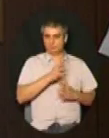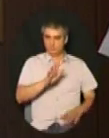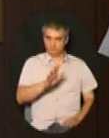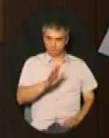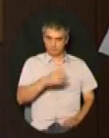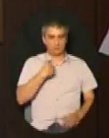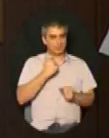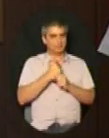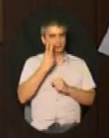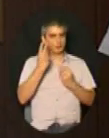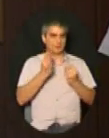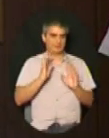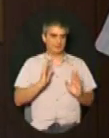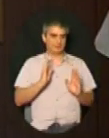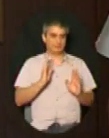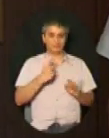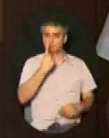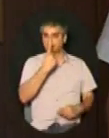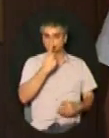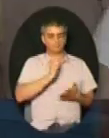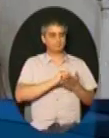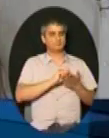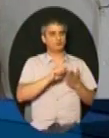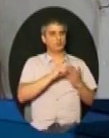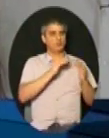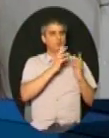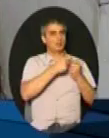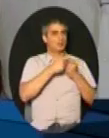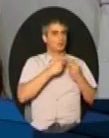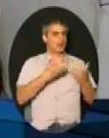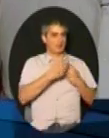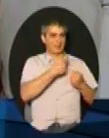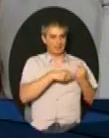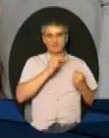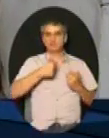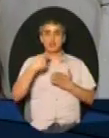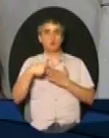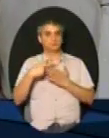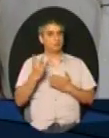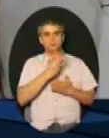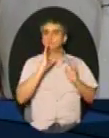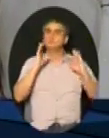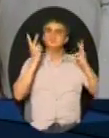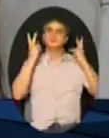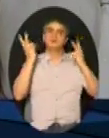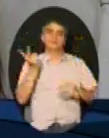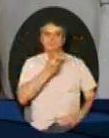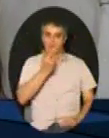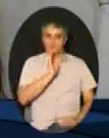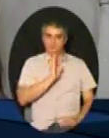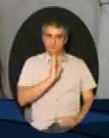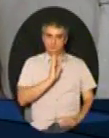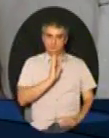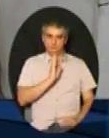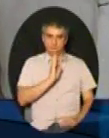אגיד לך, אני עשיתי שני דברים, אחד עם לשכת התאום של הארגונים הכלכליים, והשני עם שר האוצר, שלדעתי מאוד מאוד חשובים, אבל